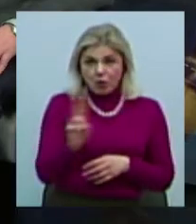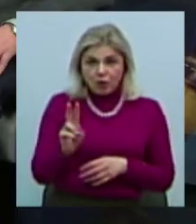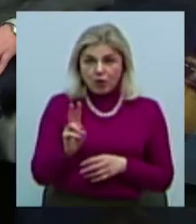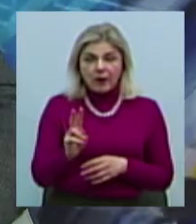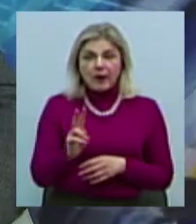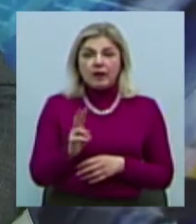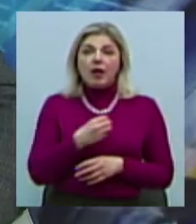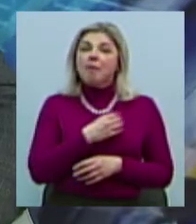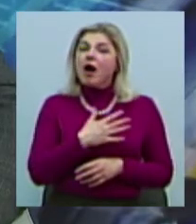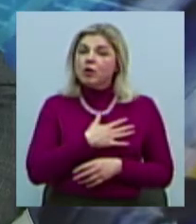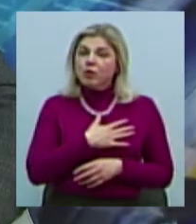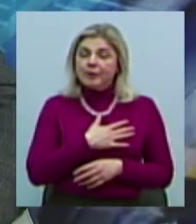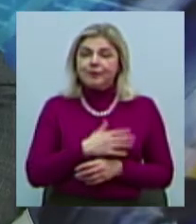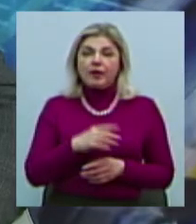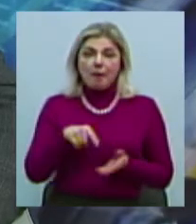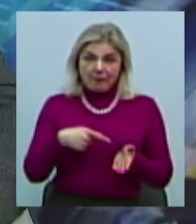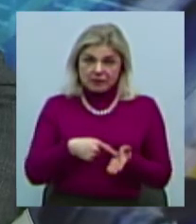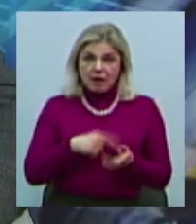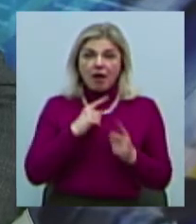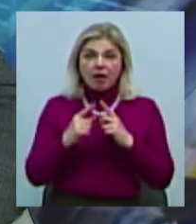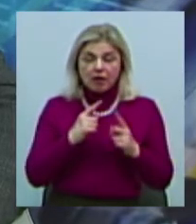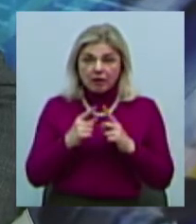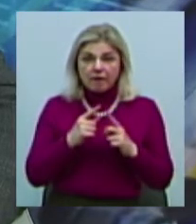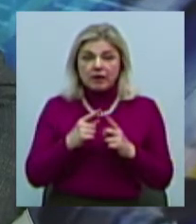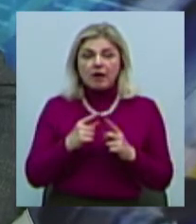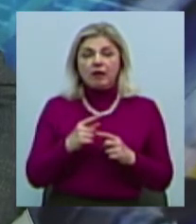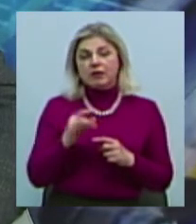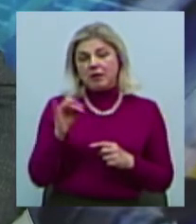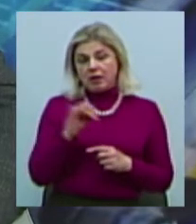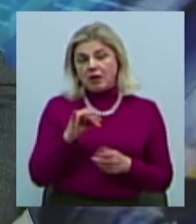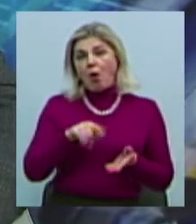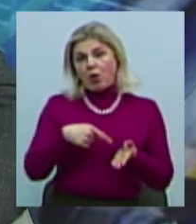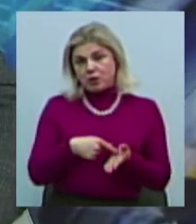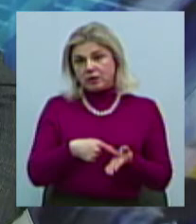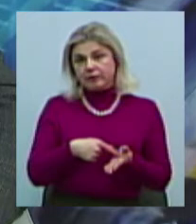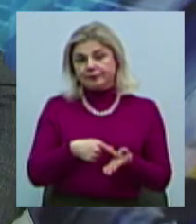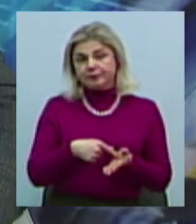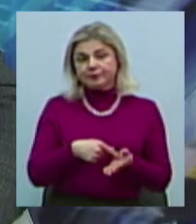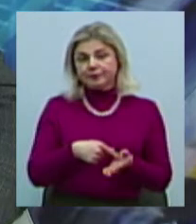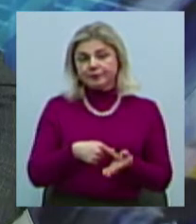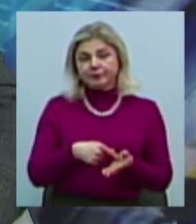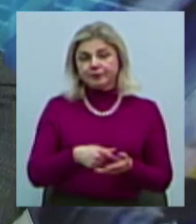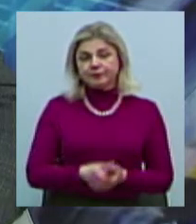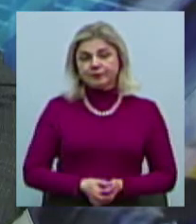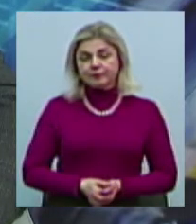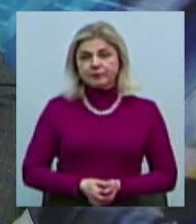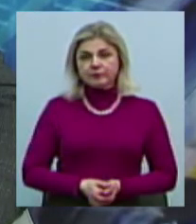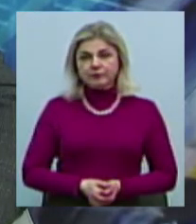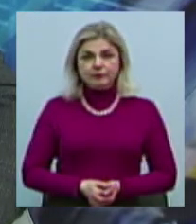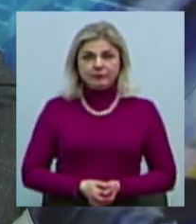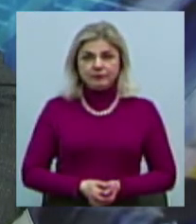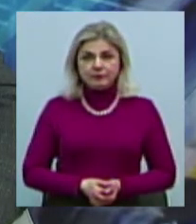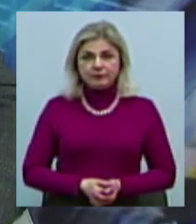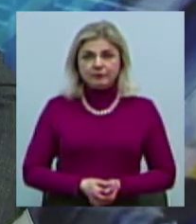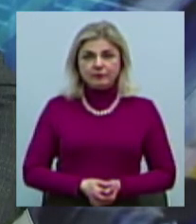не рахується. Тільки от міська тільки влада і городська служба автодоріг, яка має стежити за дорожнім покриттям. Да, да. Сидить за